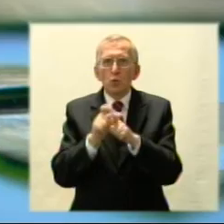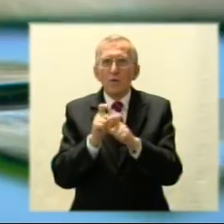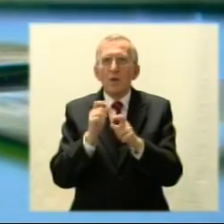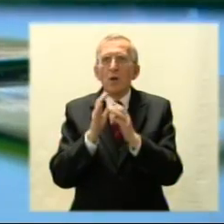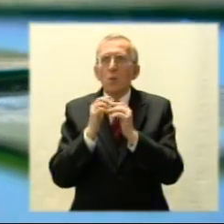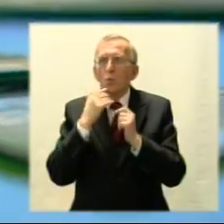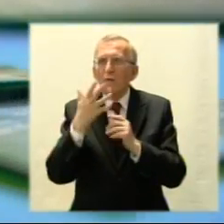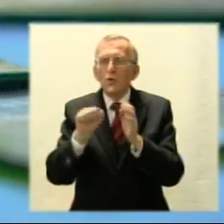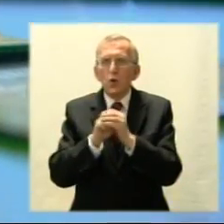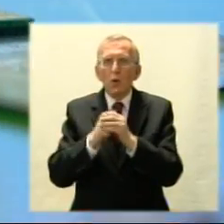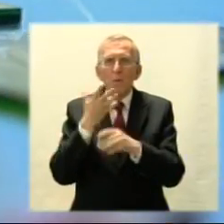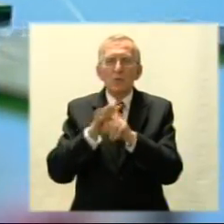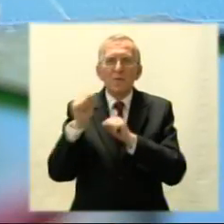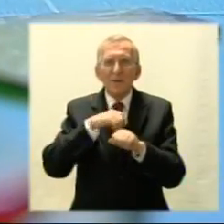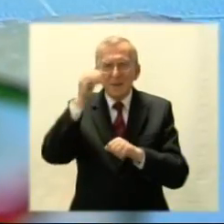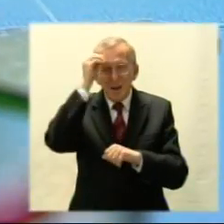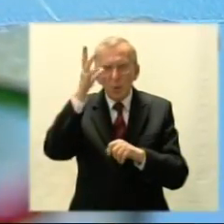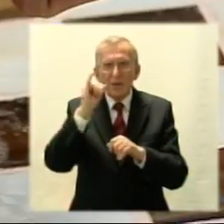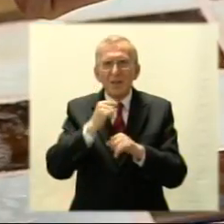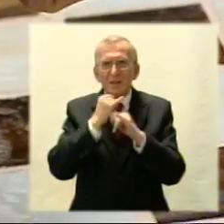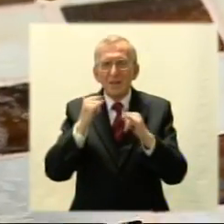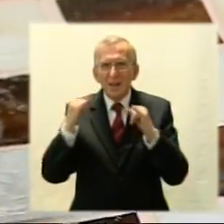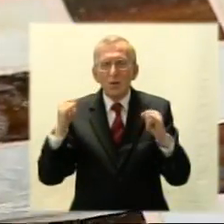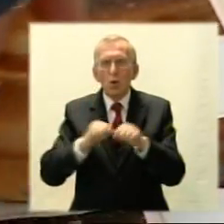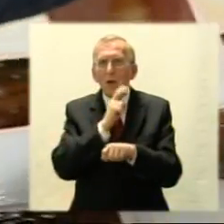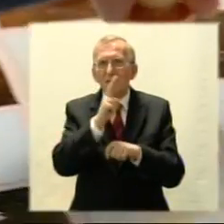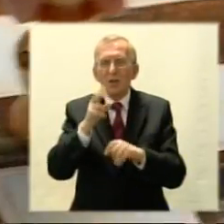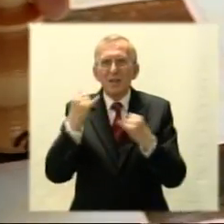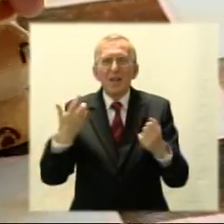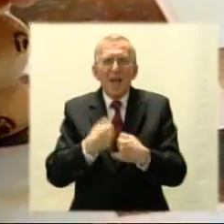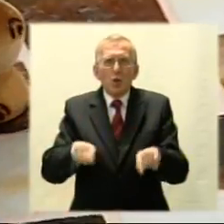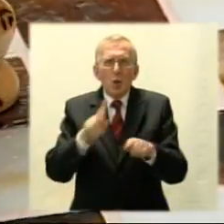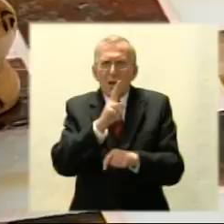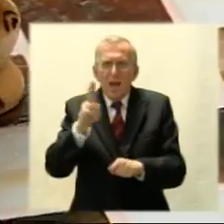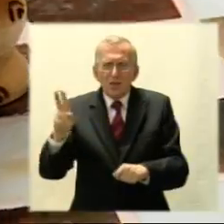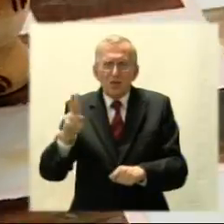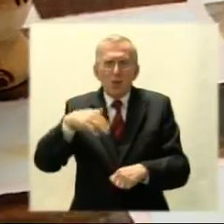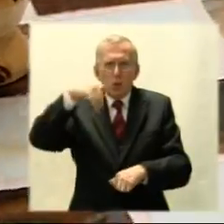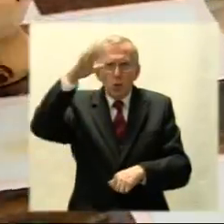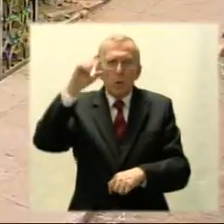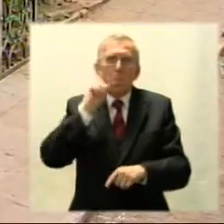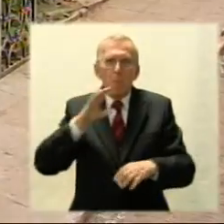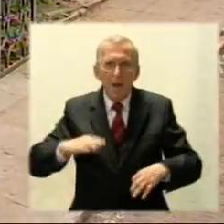niepełnosprawnego intelektualnie i do każdego innego tak jak do każdej osoby dorosłej pan